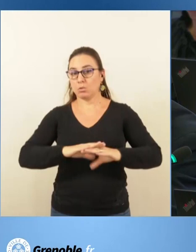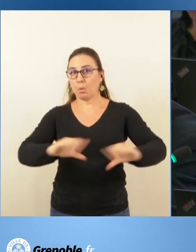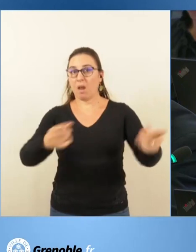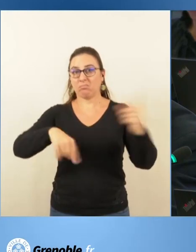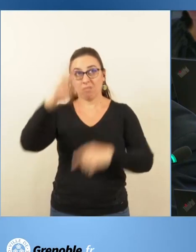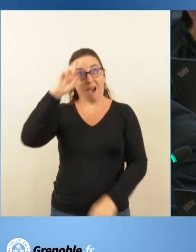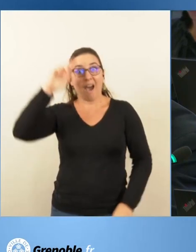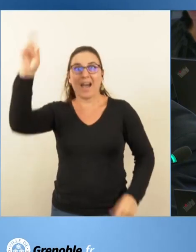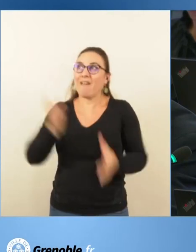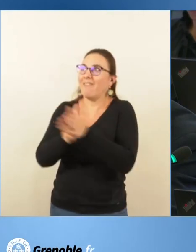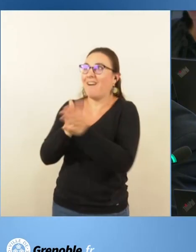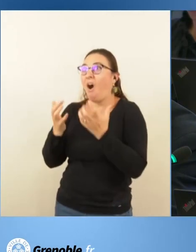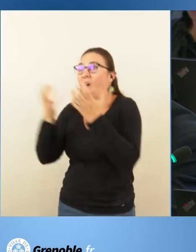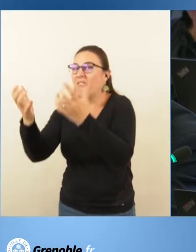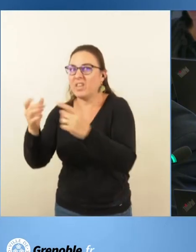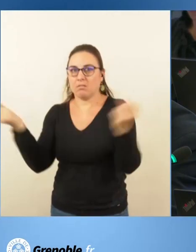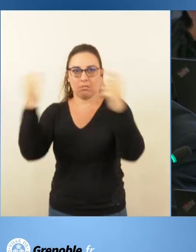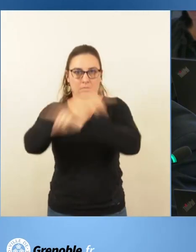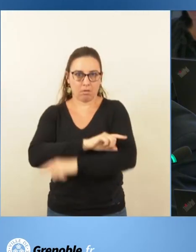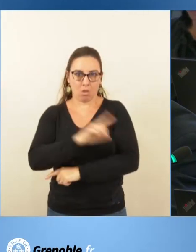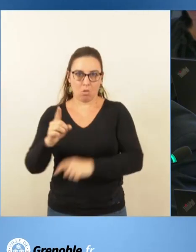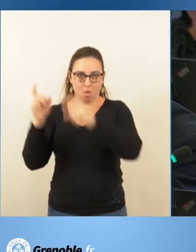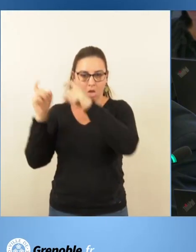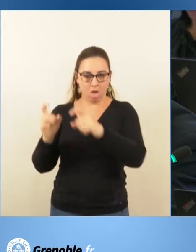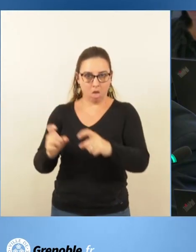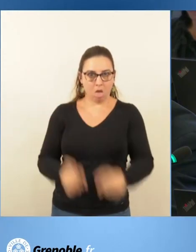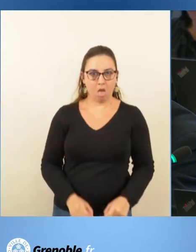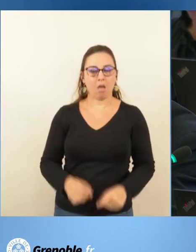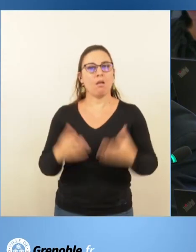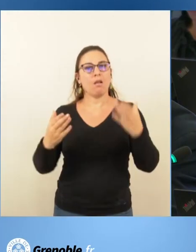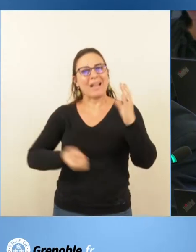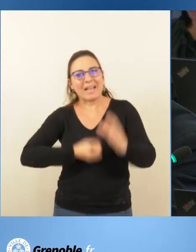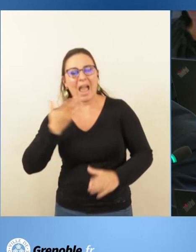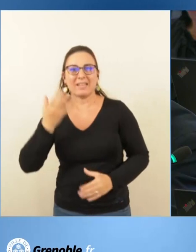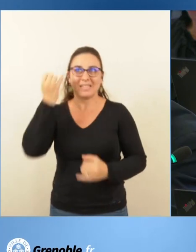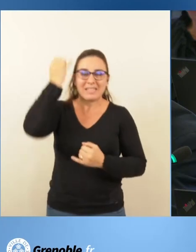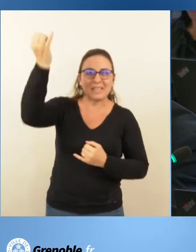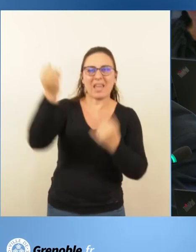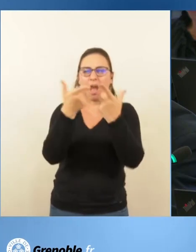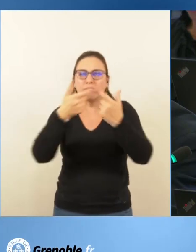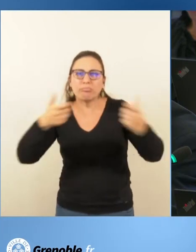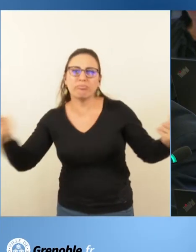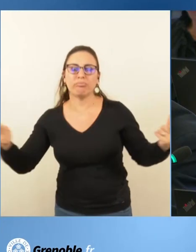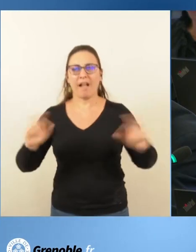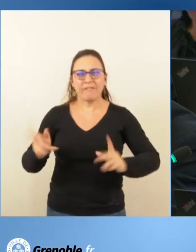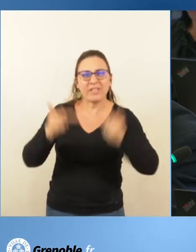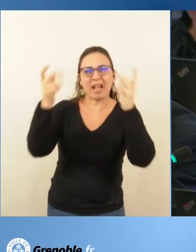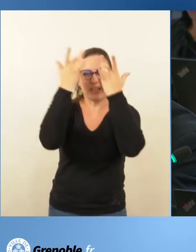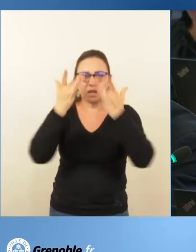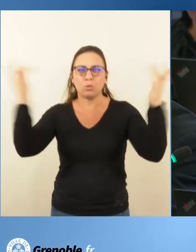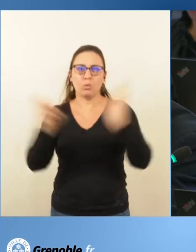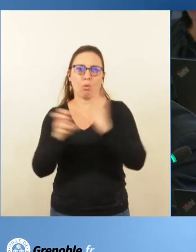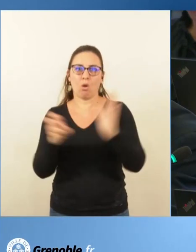rêver elle est réductrice et est à l'opposé de la tradition créatrice de la diversité et de la vitalité culturelle